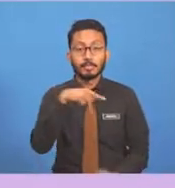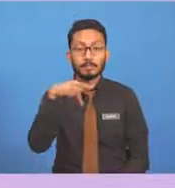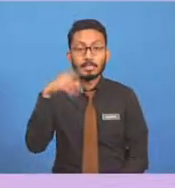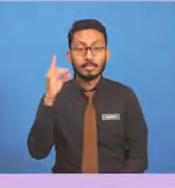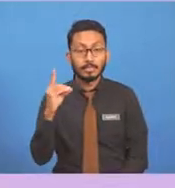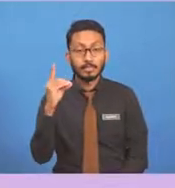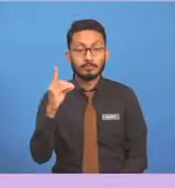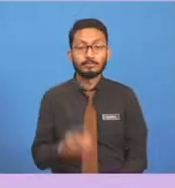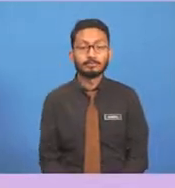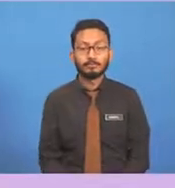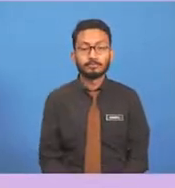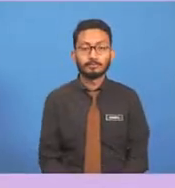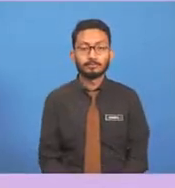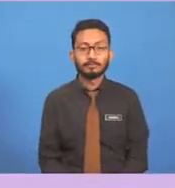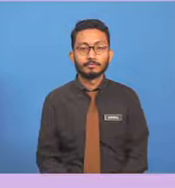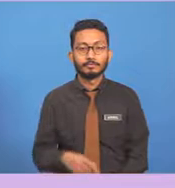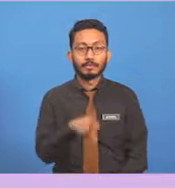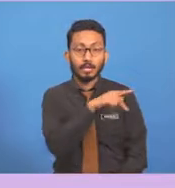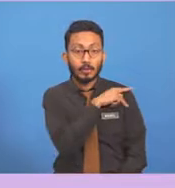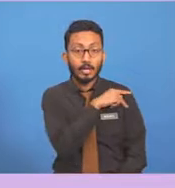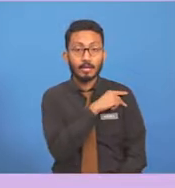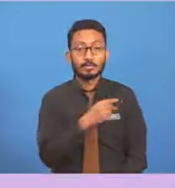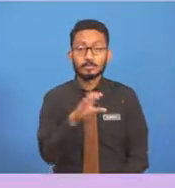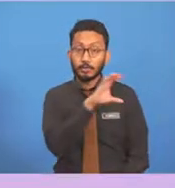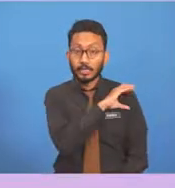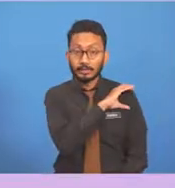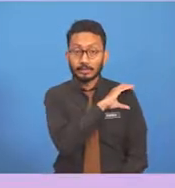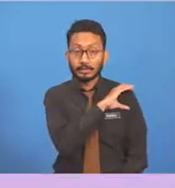Daerah, pegawai Polis Perhubungan Sekolah